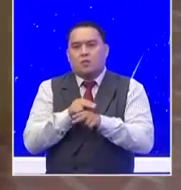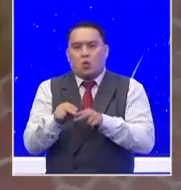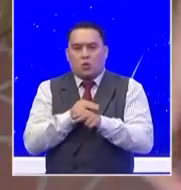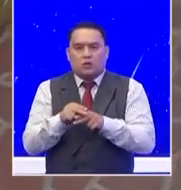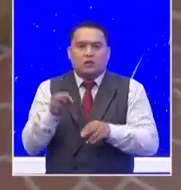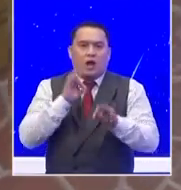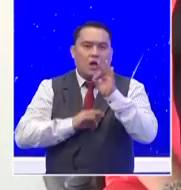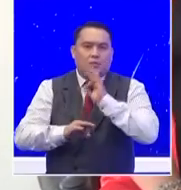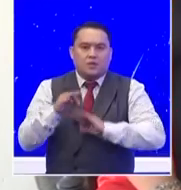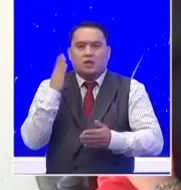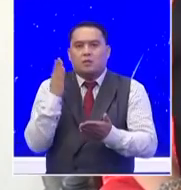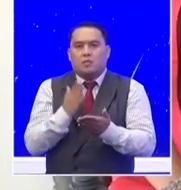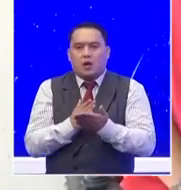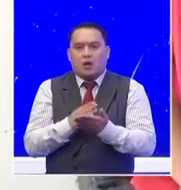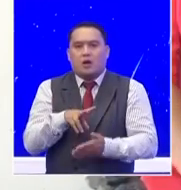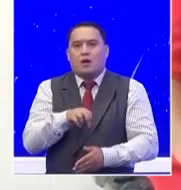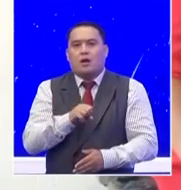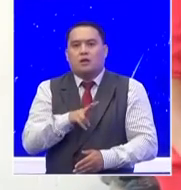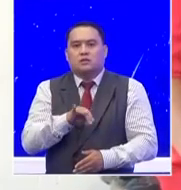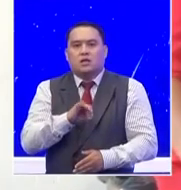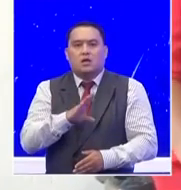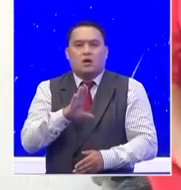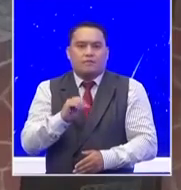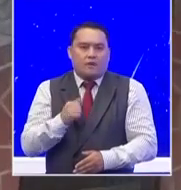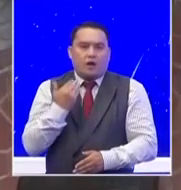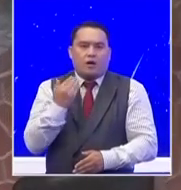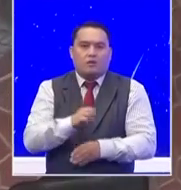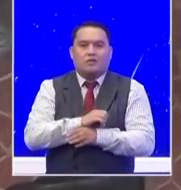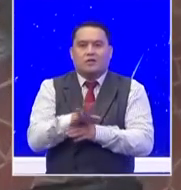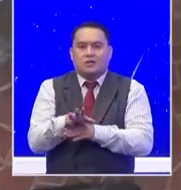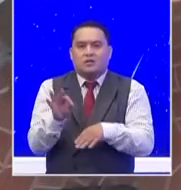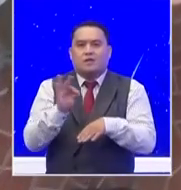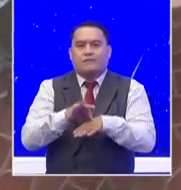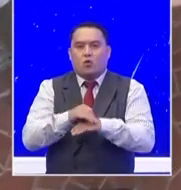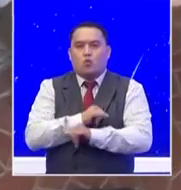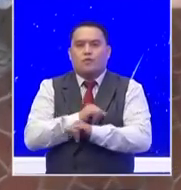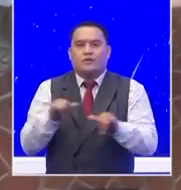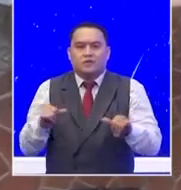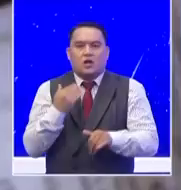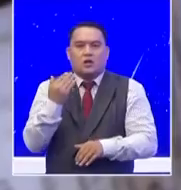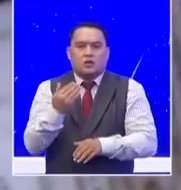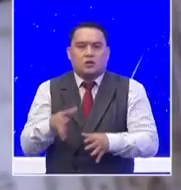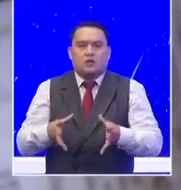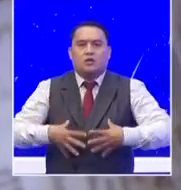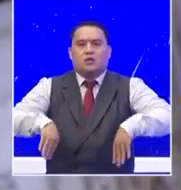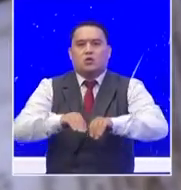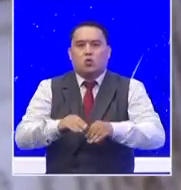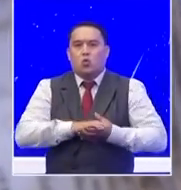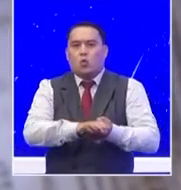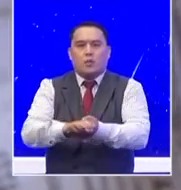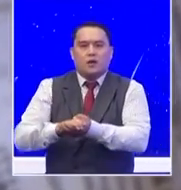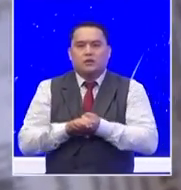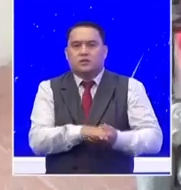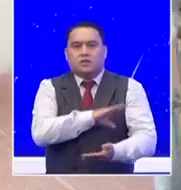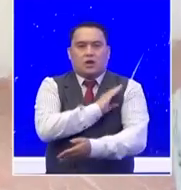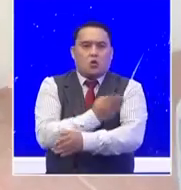қажетті дәрі-дәрмектер де бар. Егізге мұрындық болған Ләззат Салықова корона індет өршіп тұрған сәтте ел болып өмір үшін күресуіміз